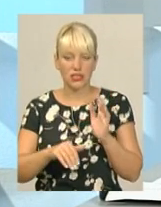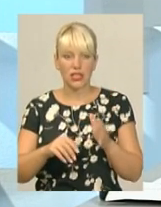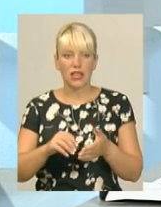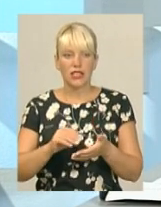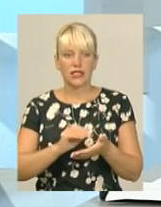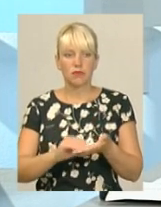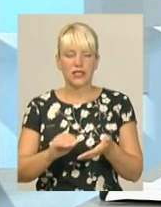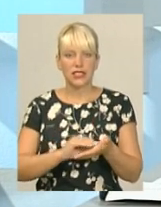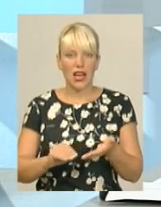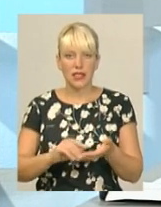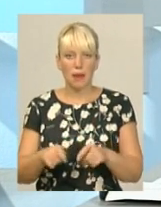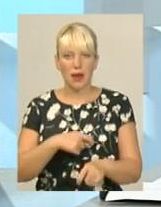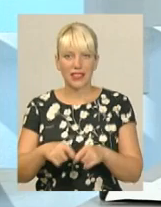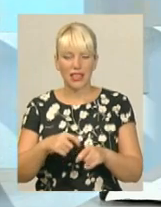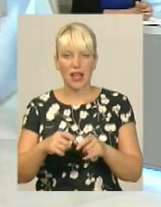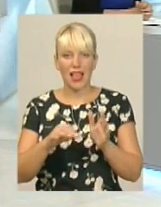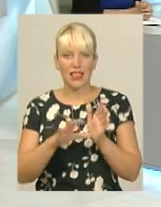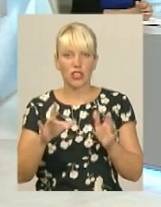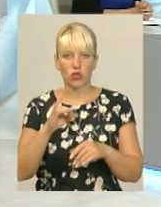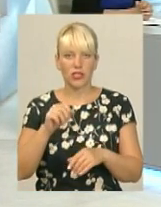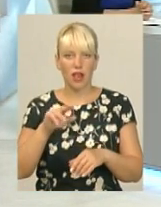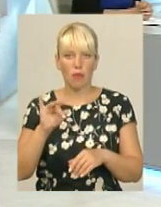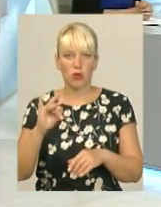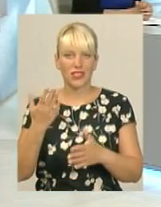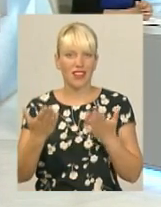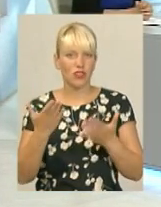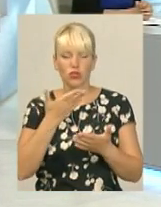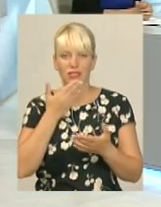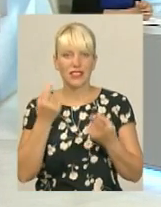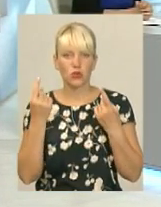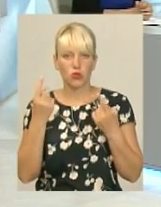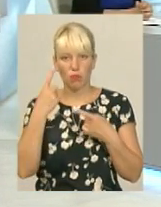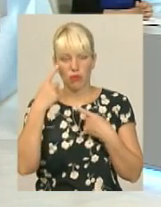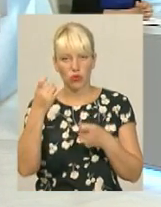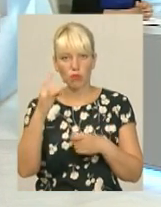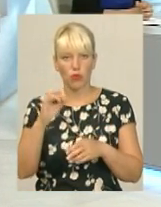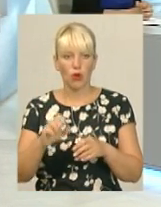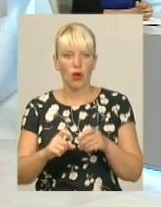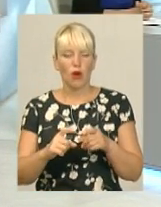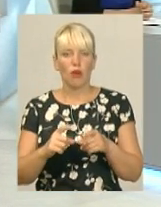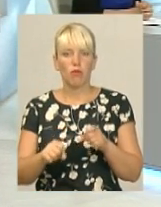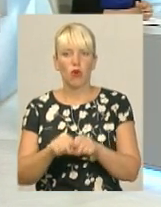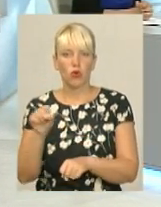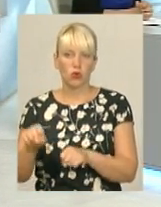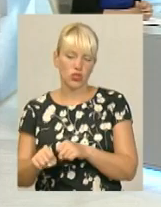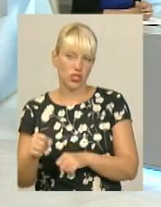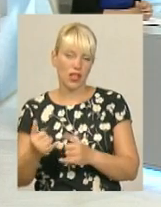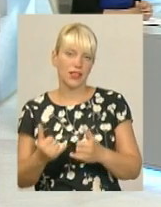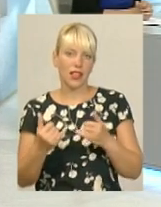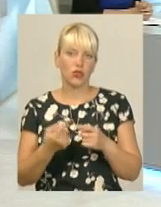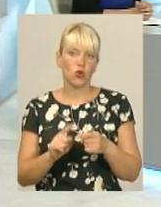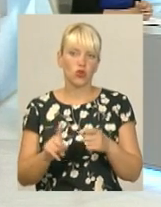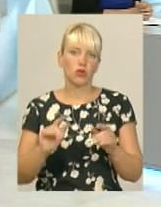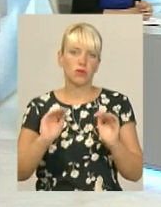не висновком, а електронним рапортом, якщо там не суттєві повідомлення про правопорушення, для того, щоб